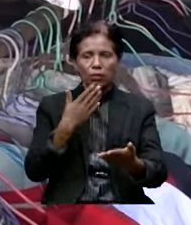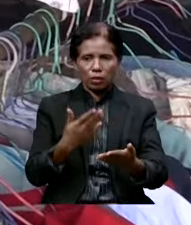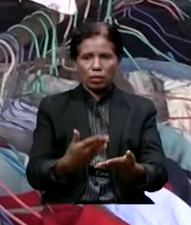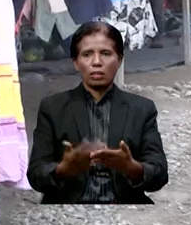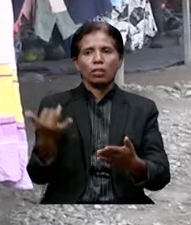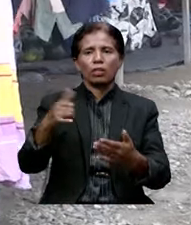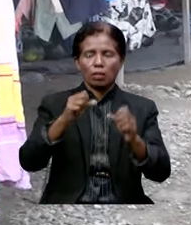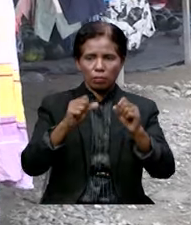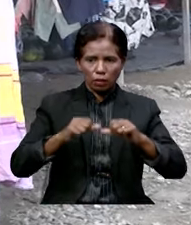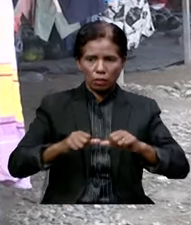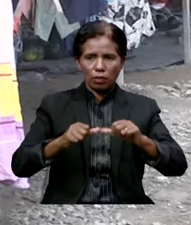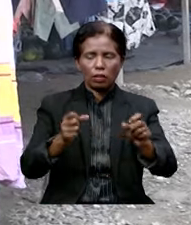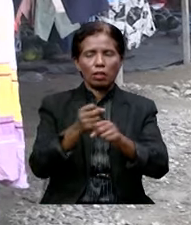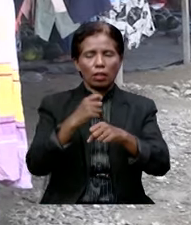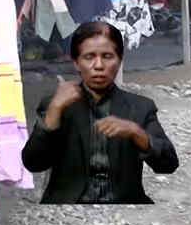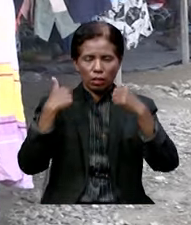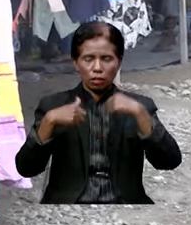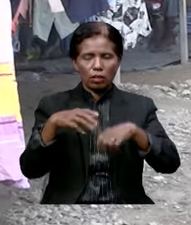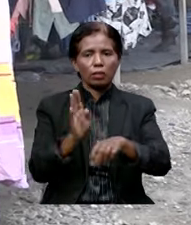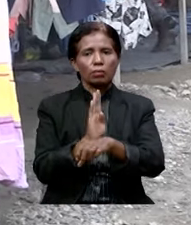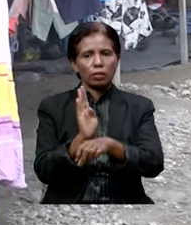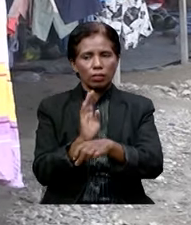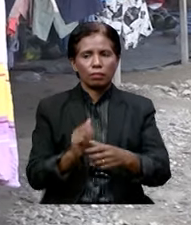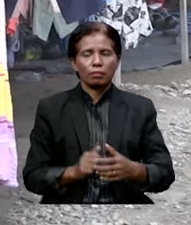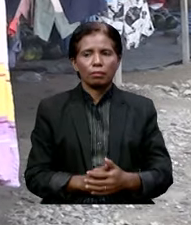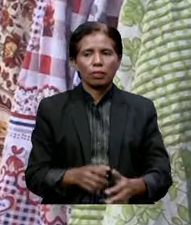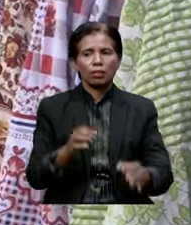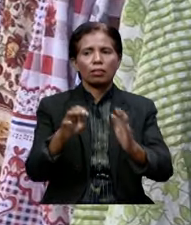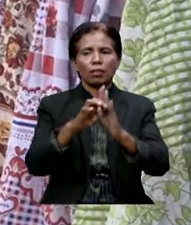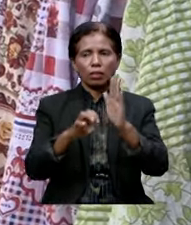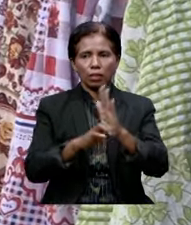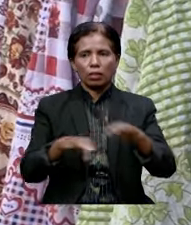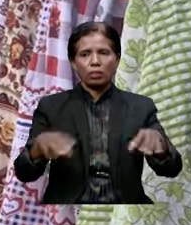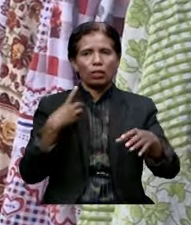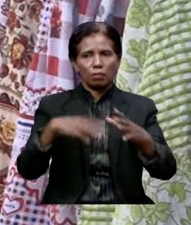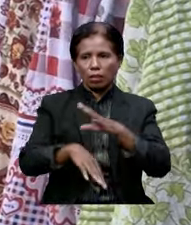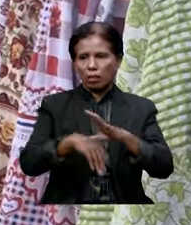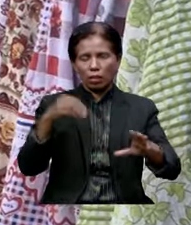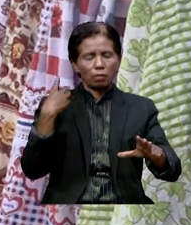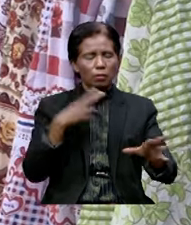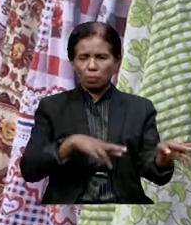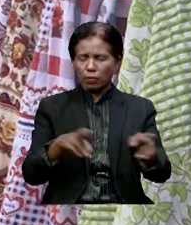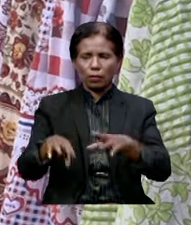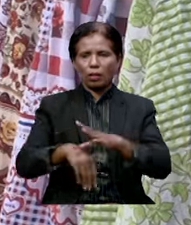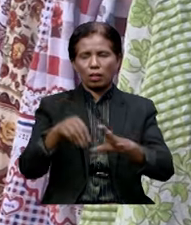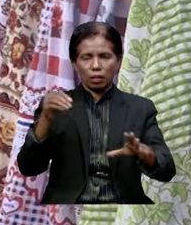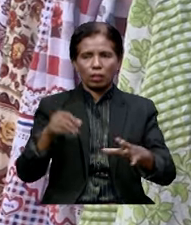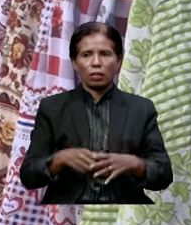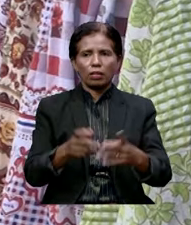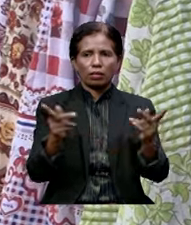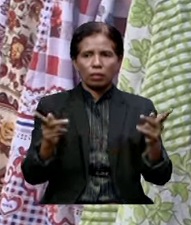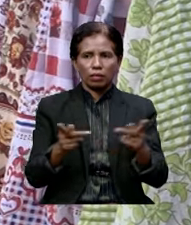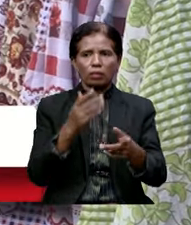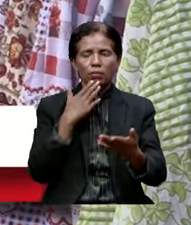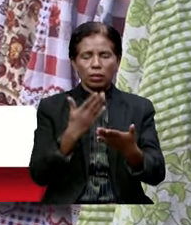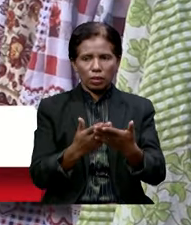ne sirabele kontinua halau atividade negosio. Se estado koopera sai, am pronto sai. Mas fati nebe